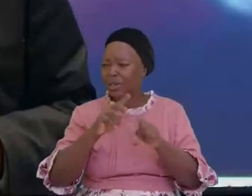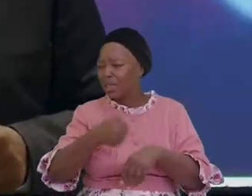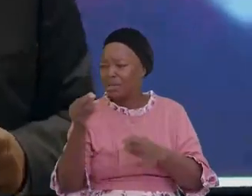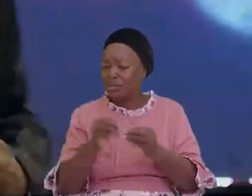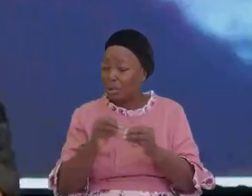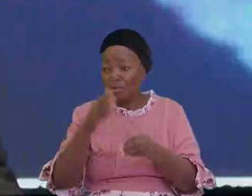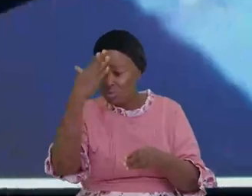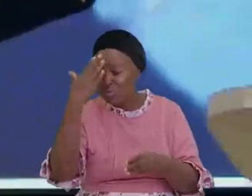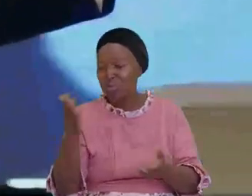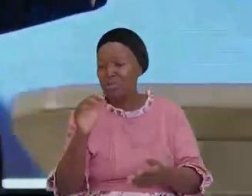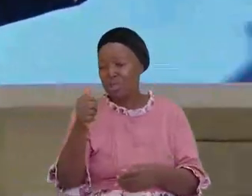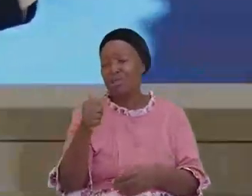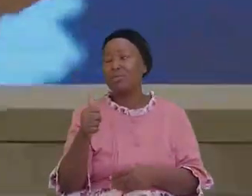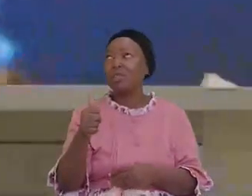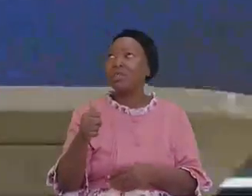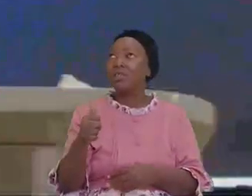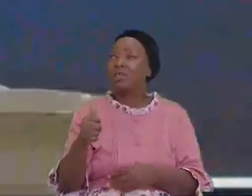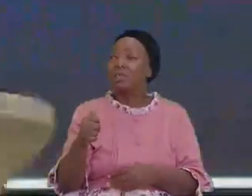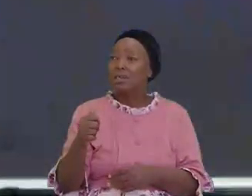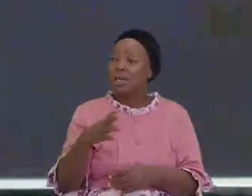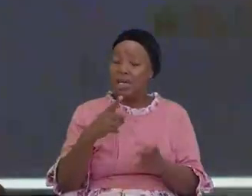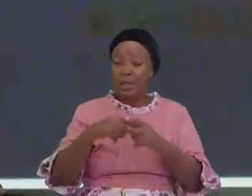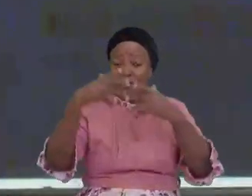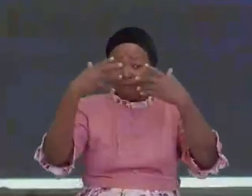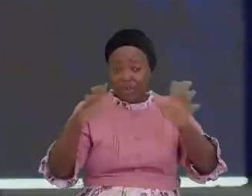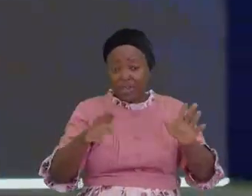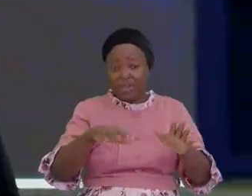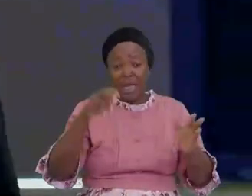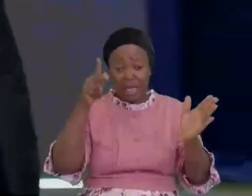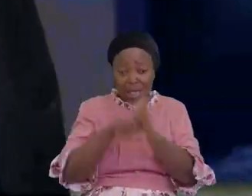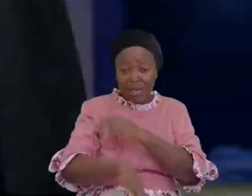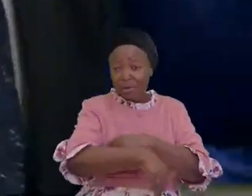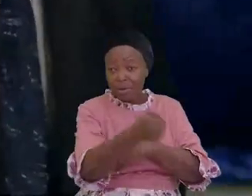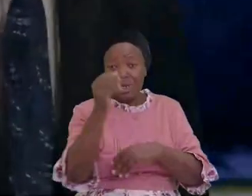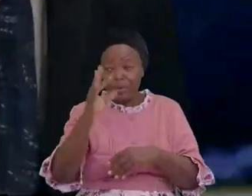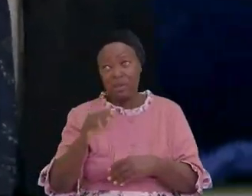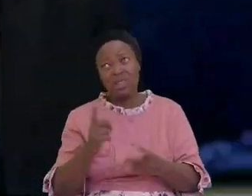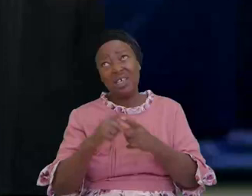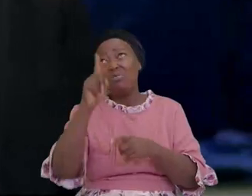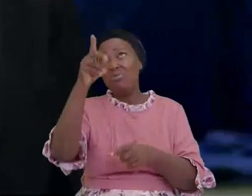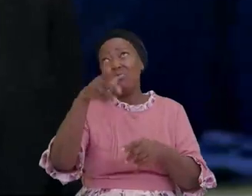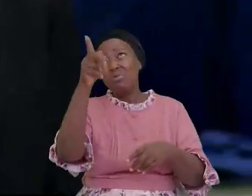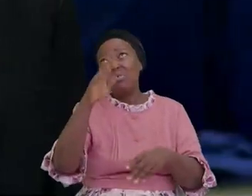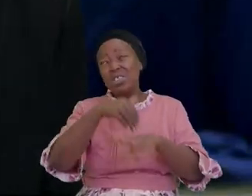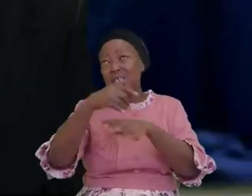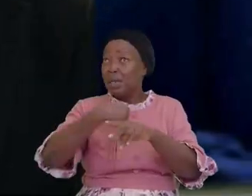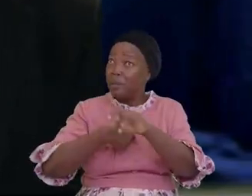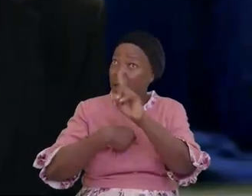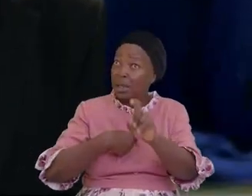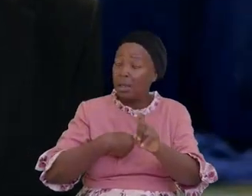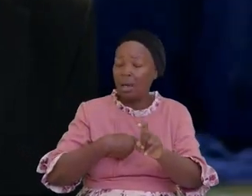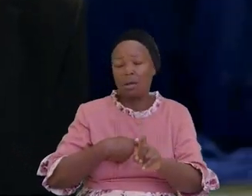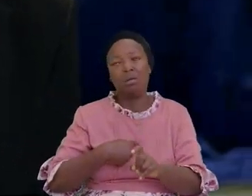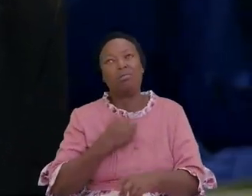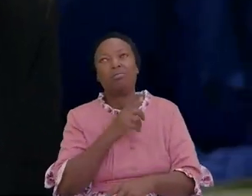elle ne peut plus parler. Elle a achevé tel autre ministre. Et tu m'envoies.